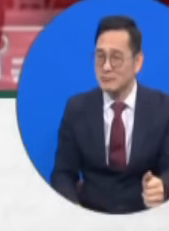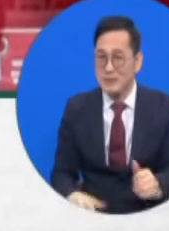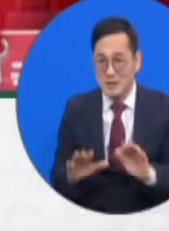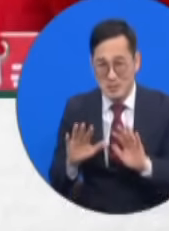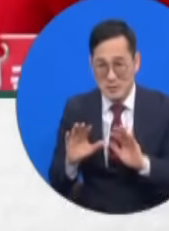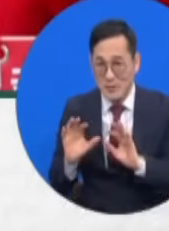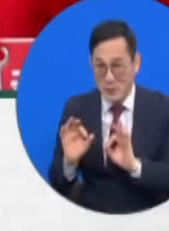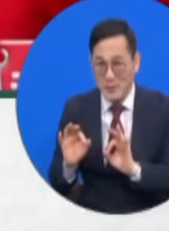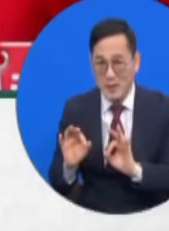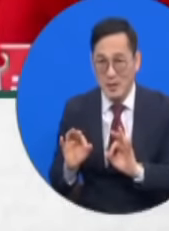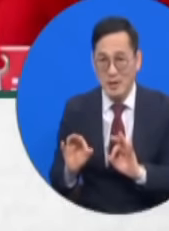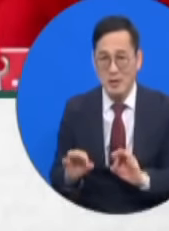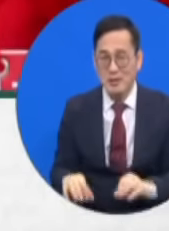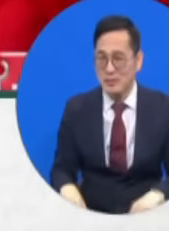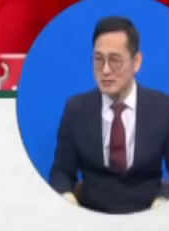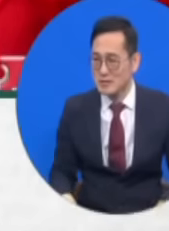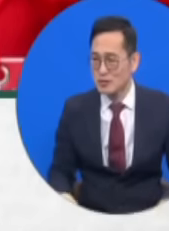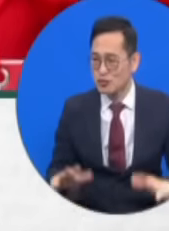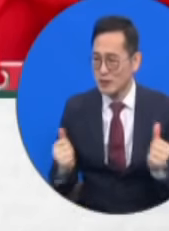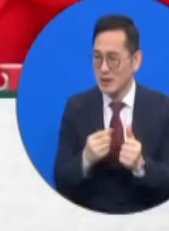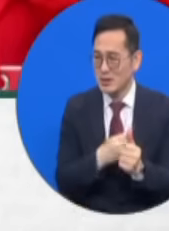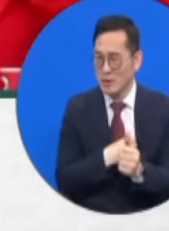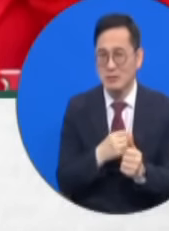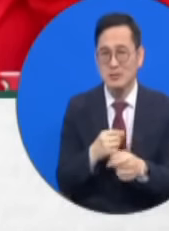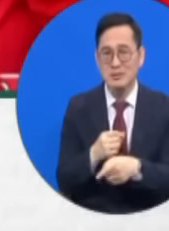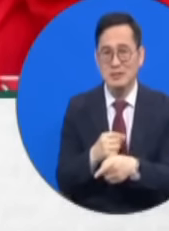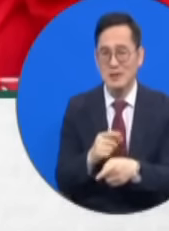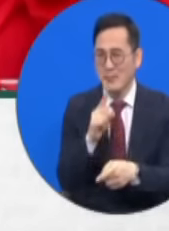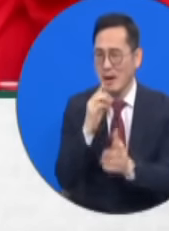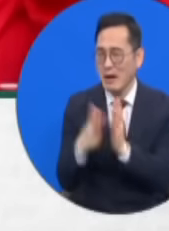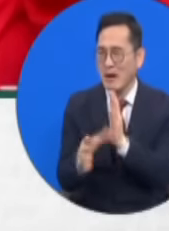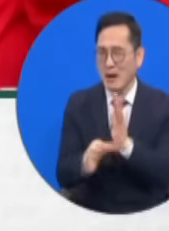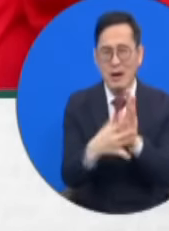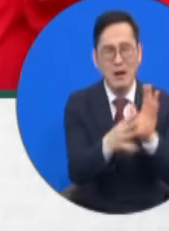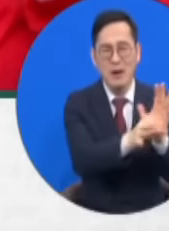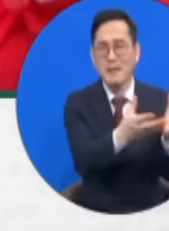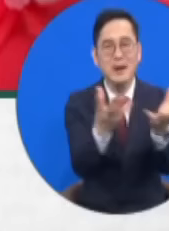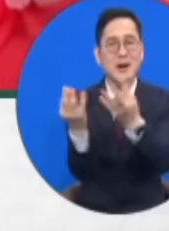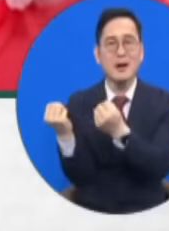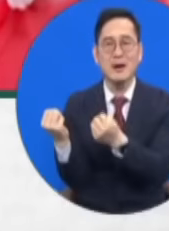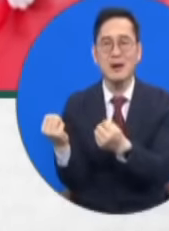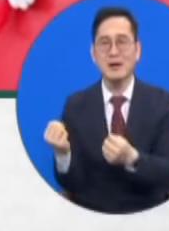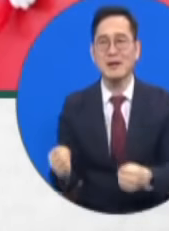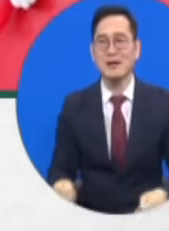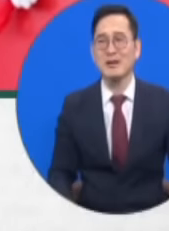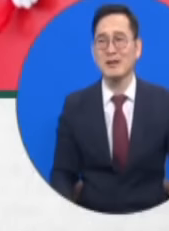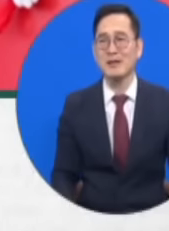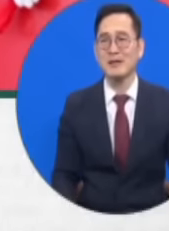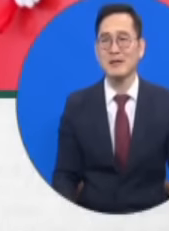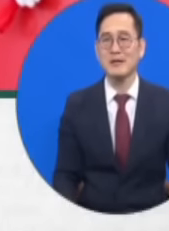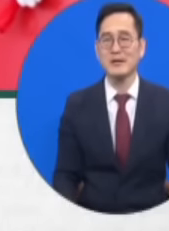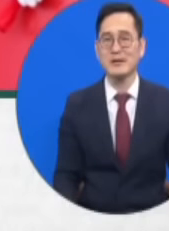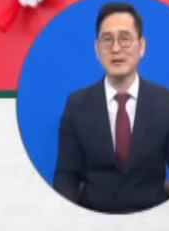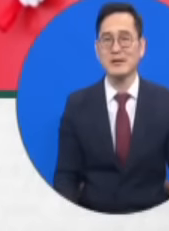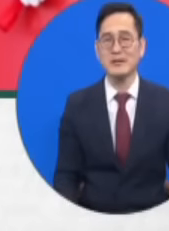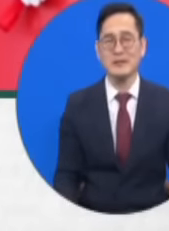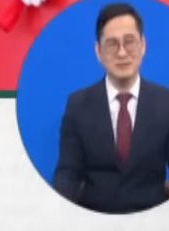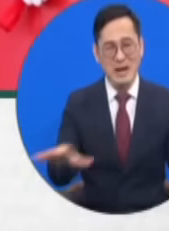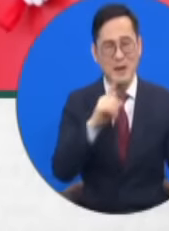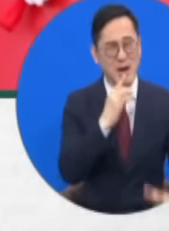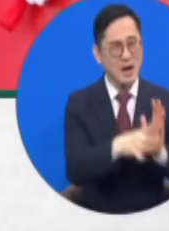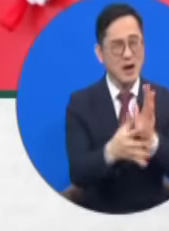보면요. 이 막말이 너무 많으니까 웬만한 막말은요. 막말 같이 들리지도 않은 그런 상황에 온 거예요.